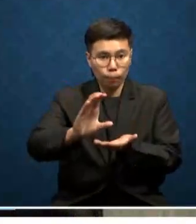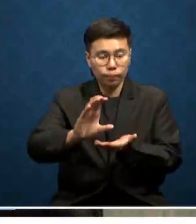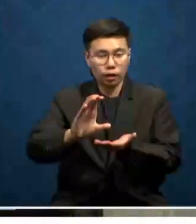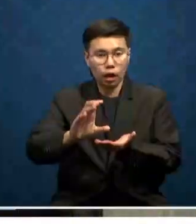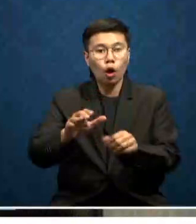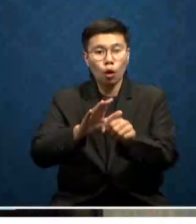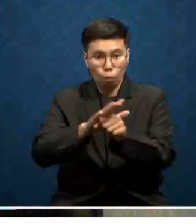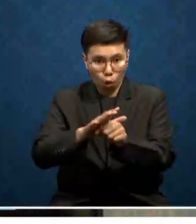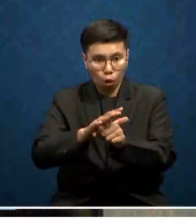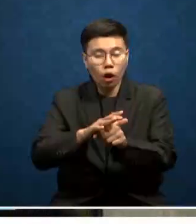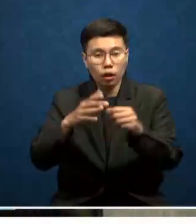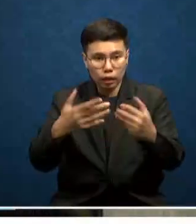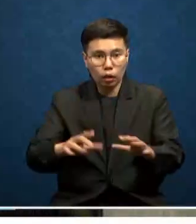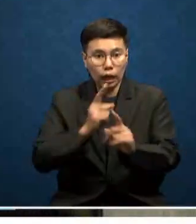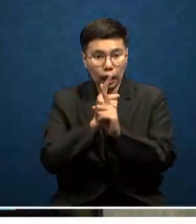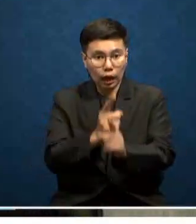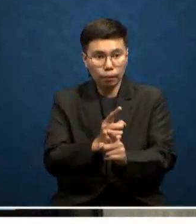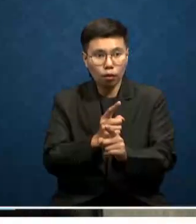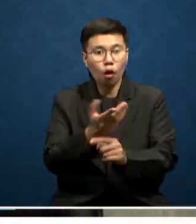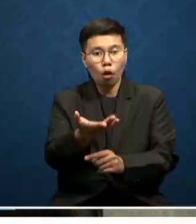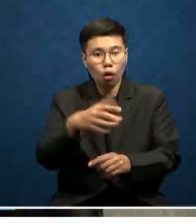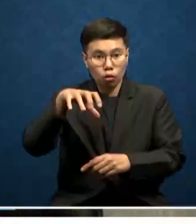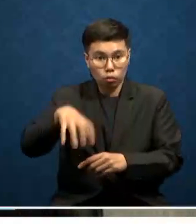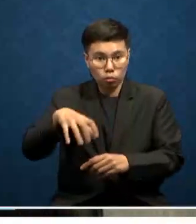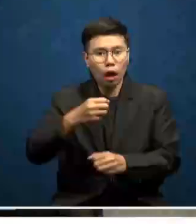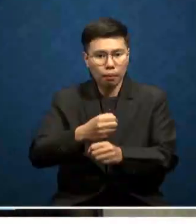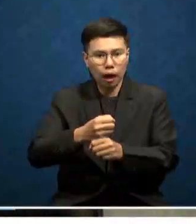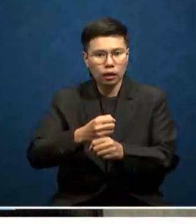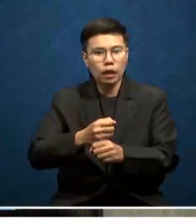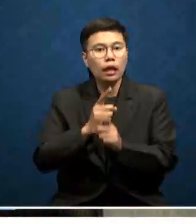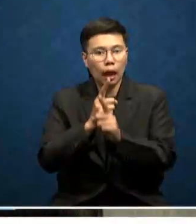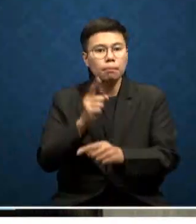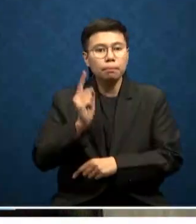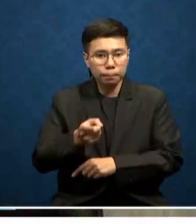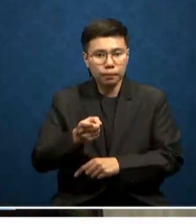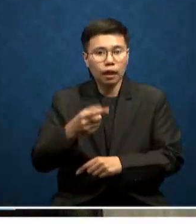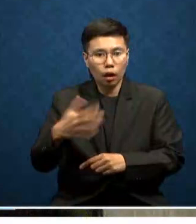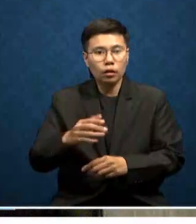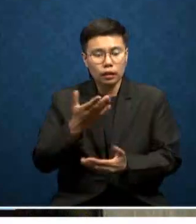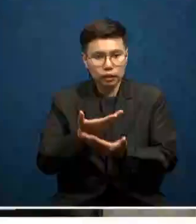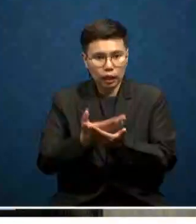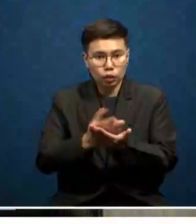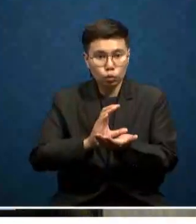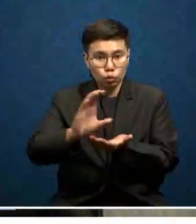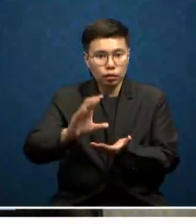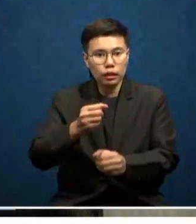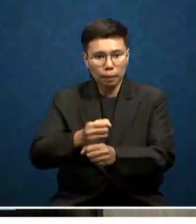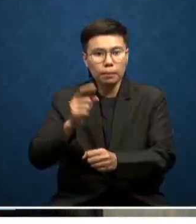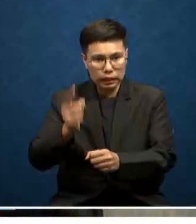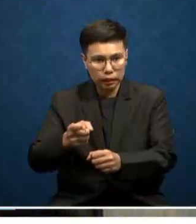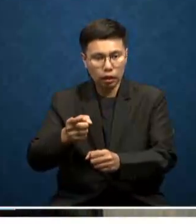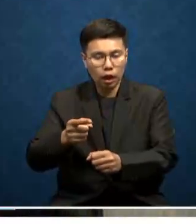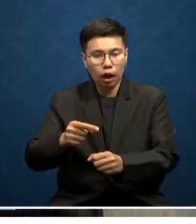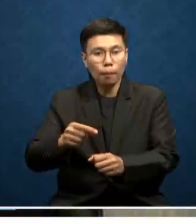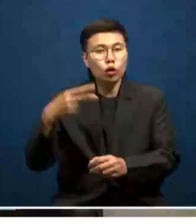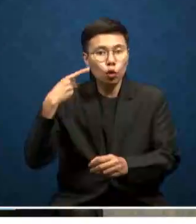เพียงพอแล้วก็ตรงตามความต้องการของหน่วยงานที่แท้จริงและสามารถนำไปใช้ได้จริงและเกิดประโยชน์กับประชาชนอย่